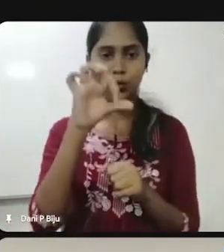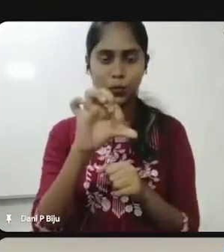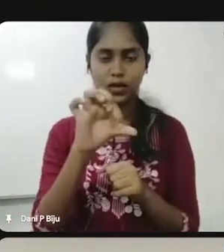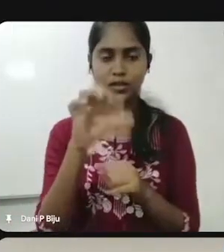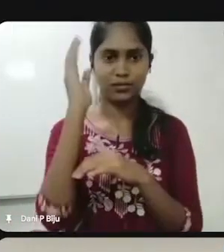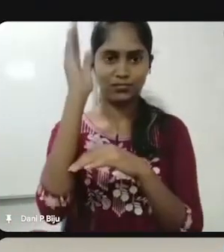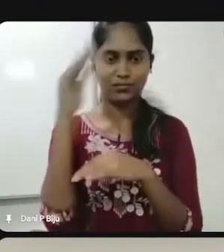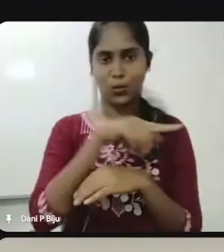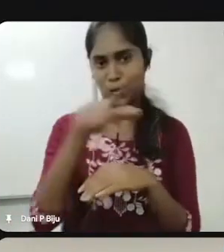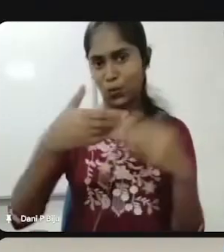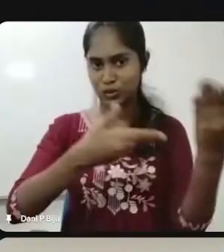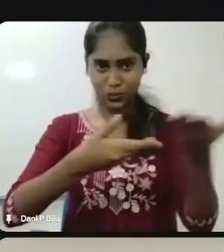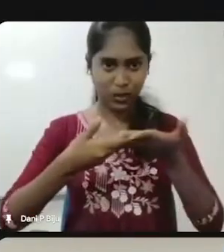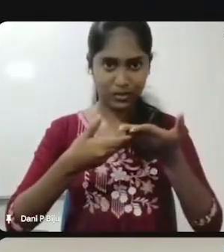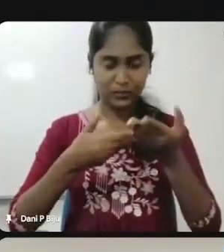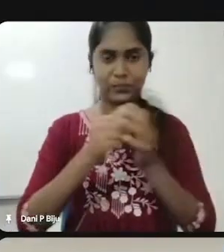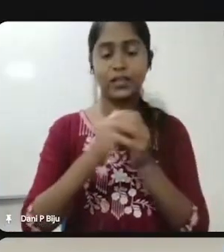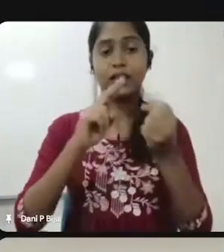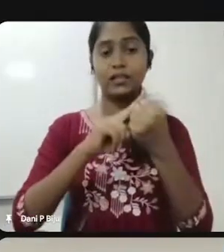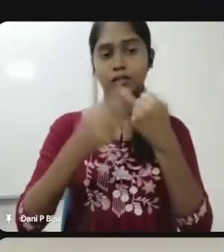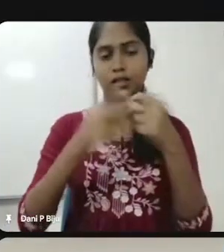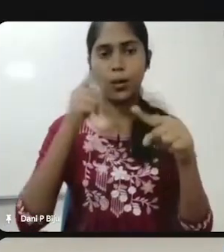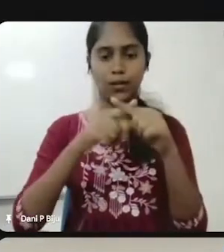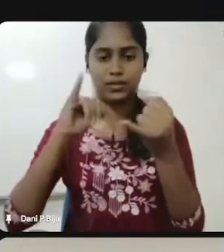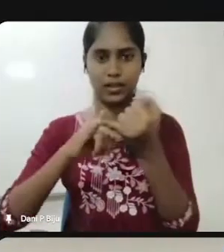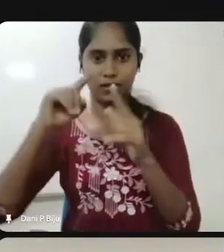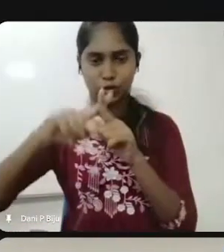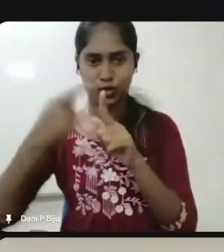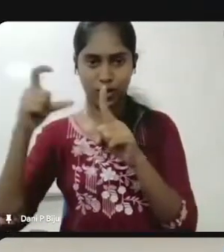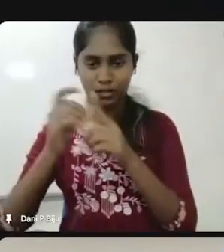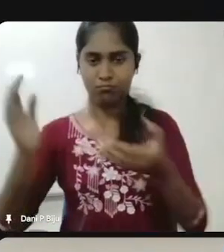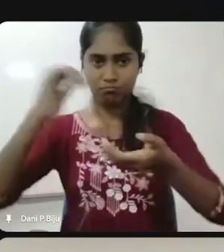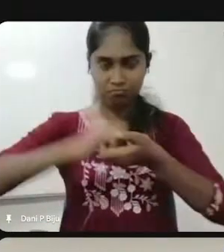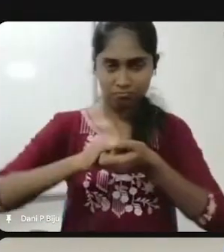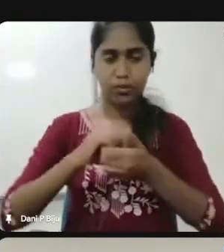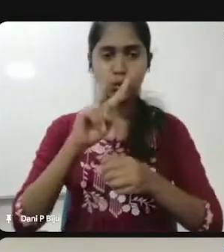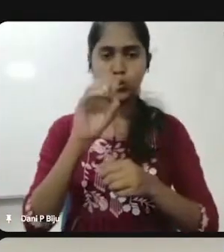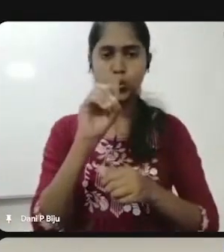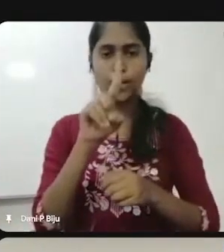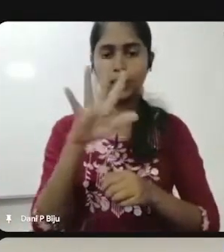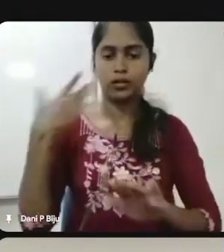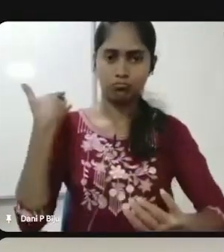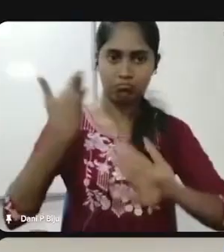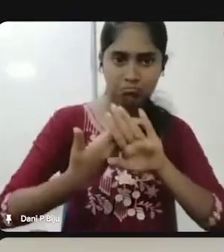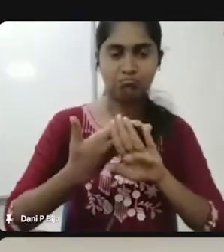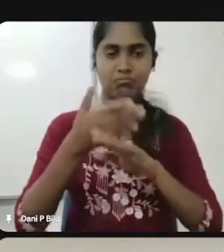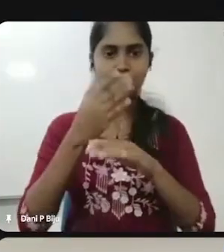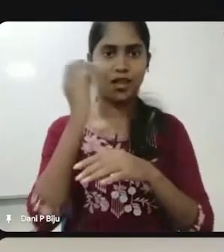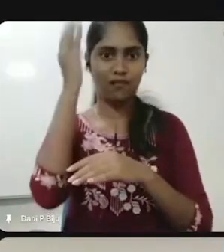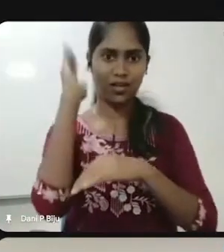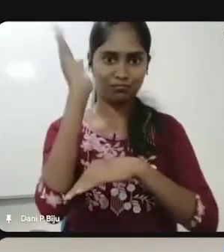സ്വാഗതം. നിഷും സാമൂഹ്യനീതി വകുപ്പും സംയുക്തമായി 2015 മുതൽ നടത്തിവരുന്ന ഭിന്നശേഷി അവബോധ